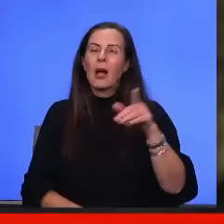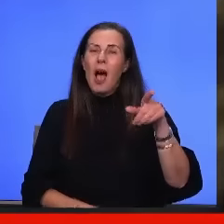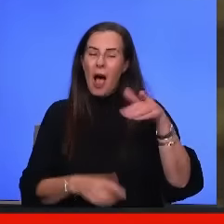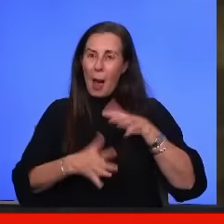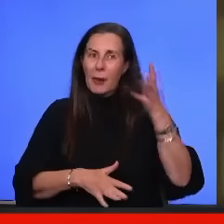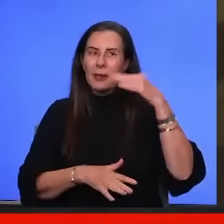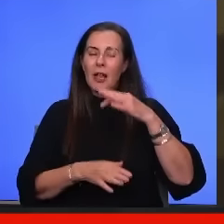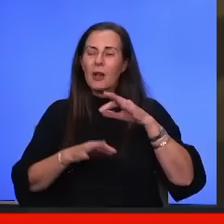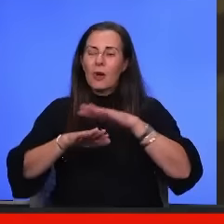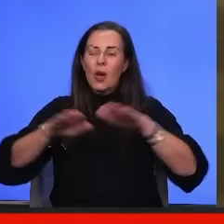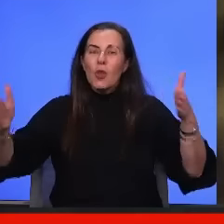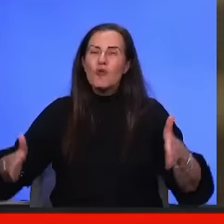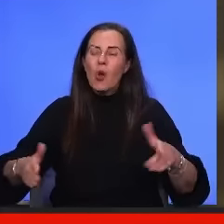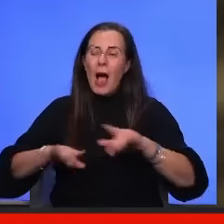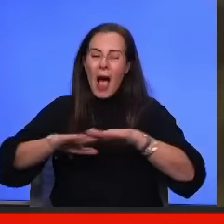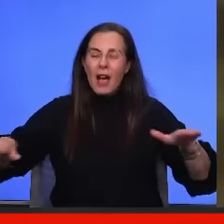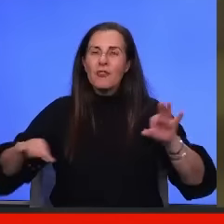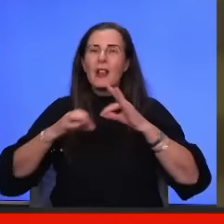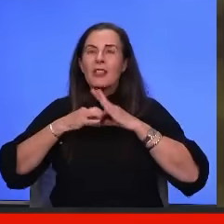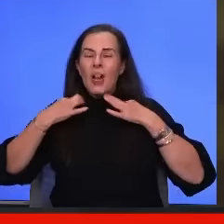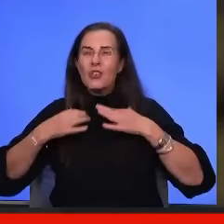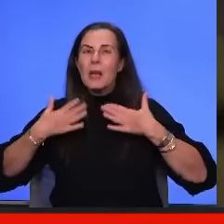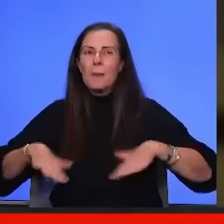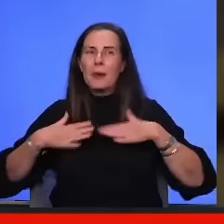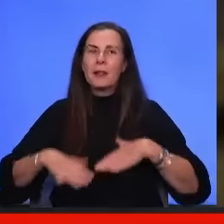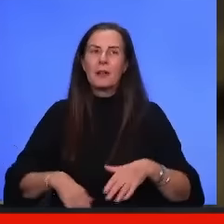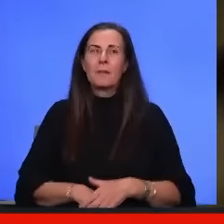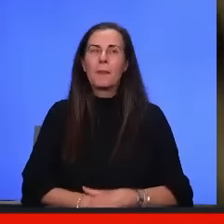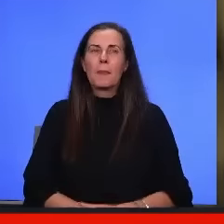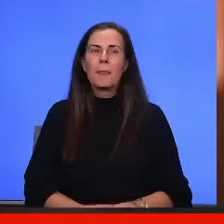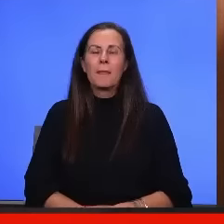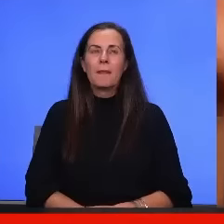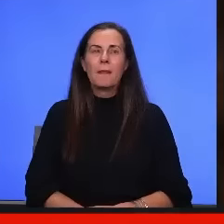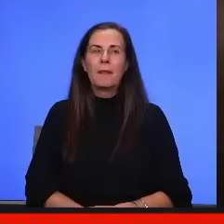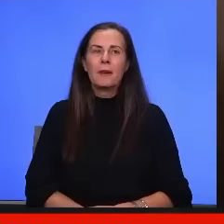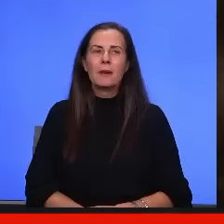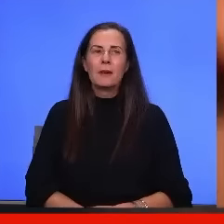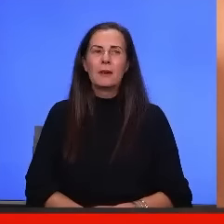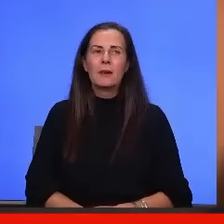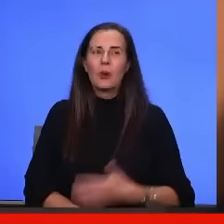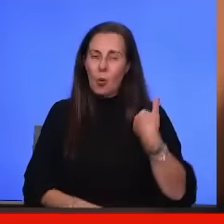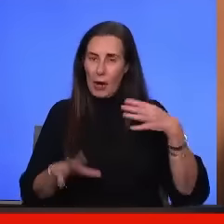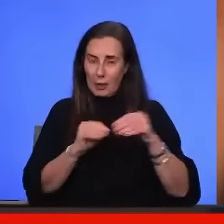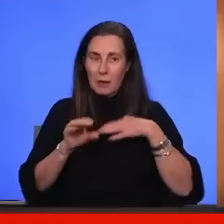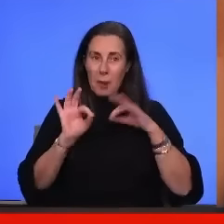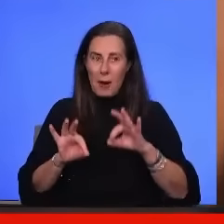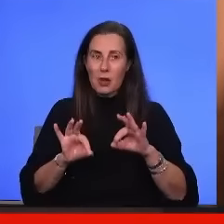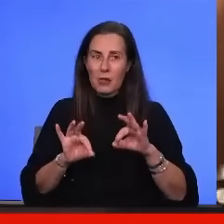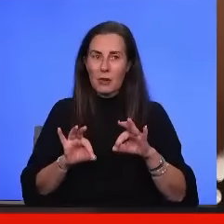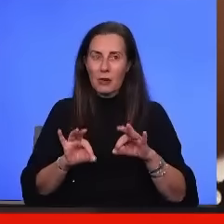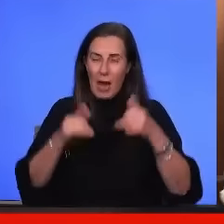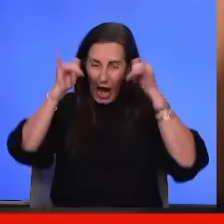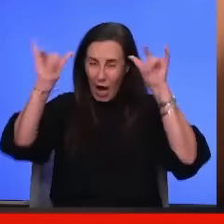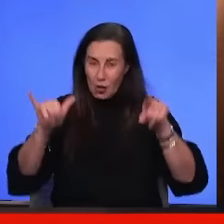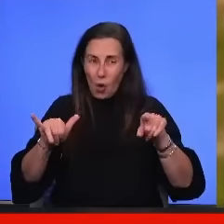תכשיטים ובגדים. בוא נראה לך סרטון של מי זה. רום. וואלה. הוא היה איתי. אני הייתי ממש... הטיוטה